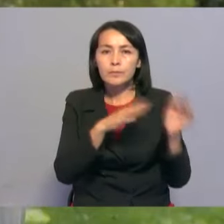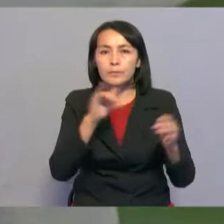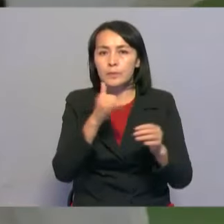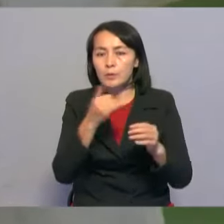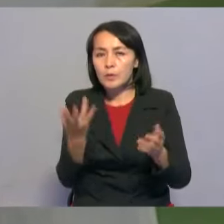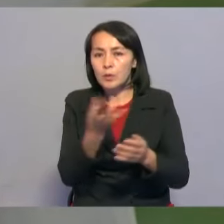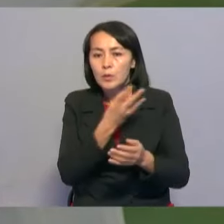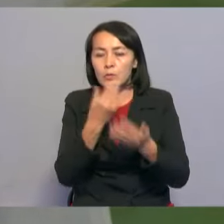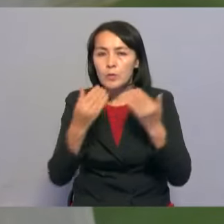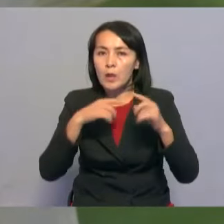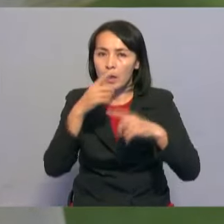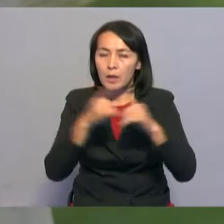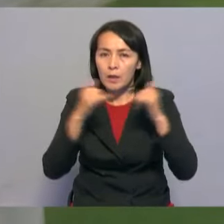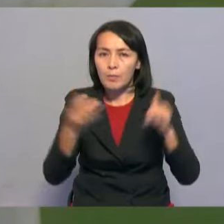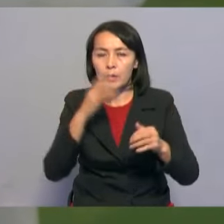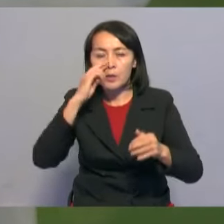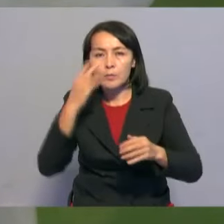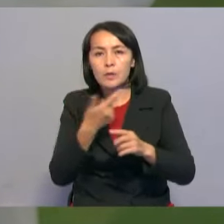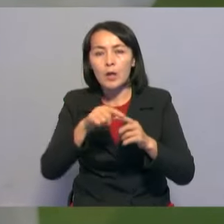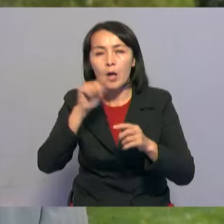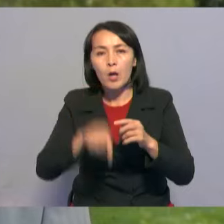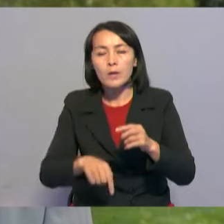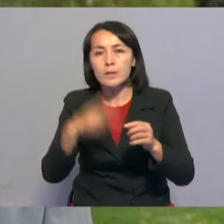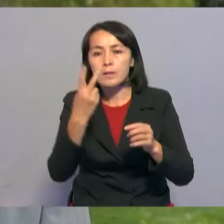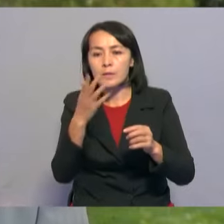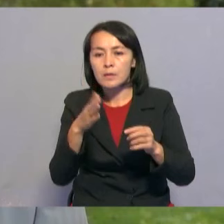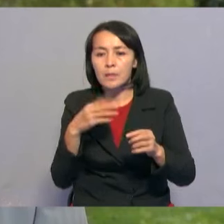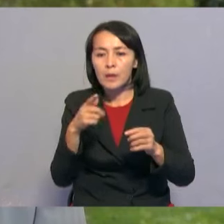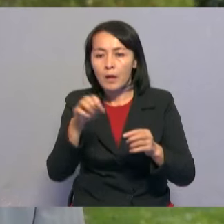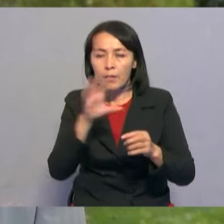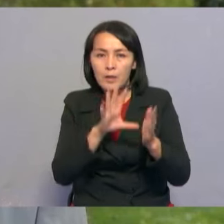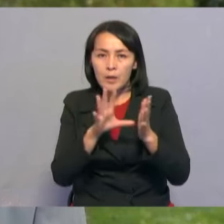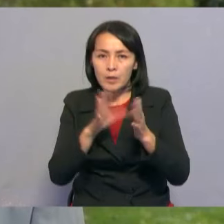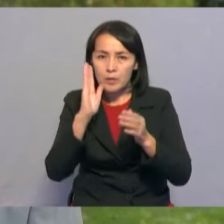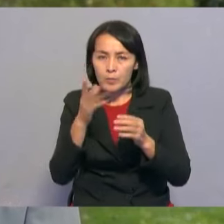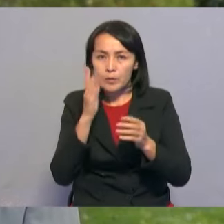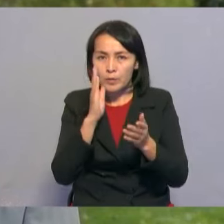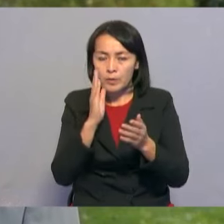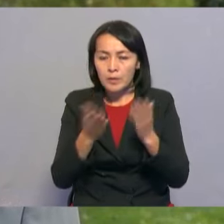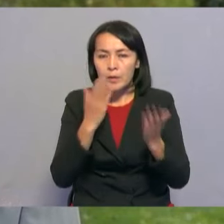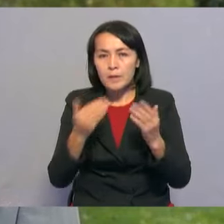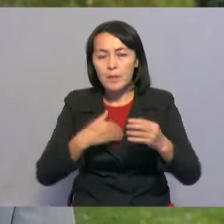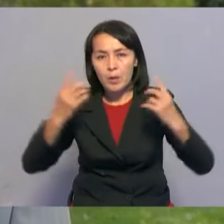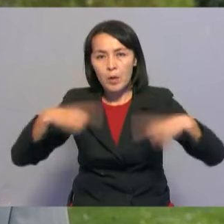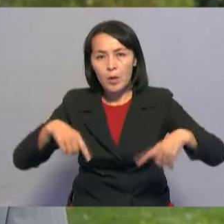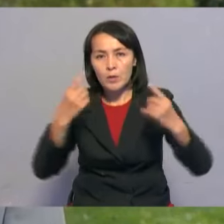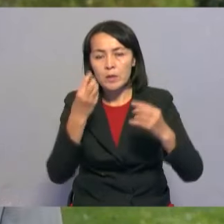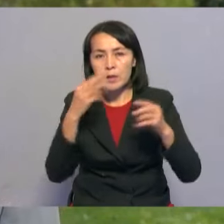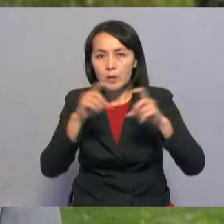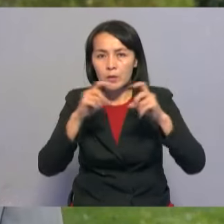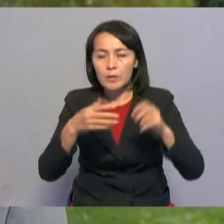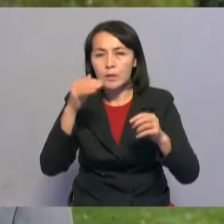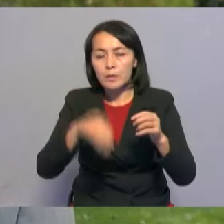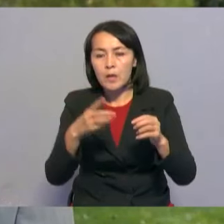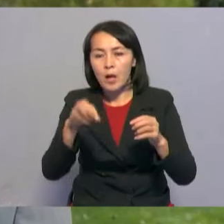Его необходимо обогатить. Шымкенту, который потребляет 2,5 гигаватта энергии, будет достаточно, если мы установим 3 турбины по